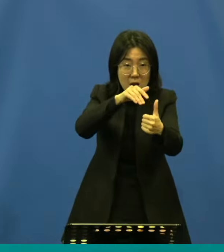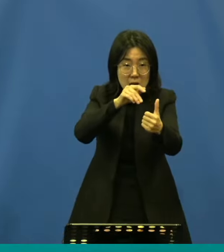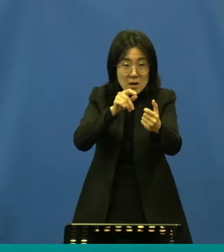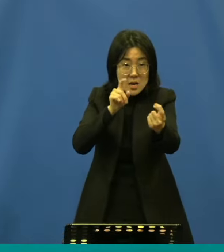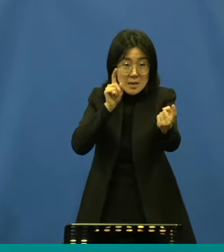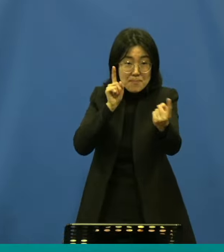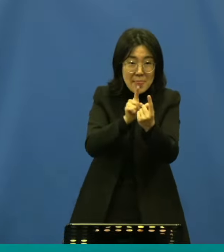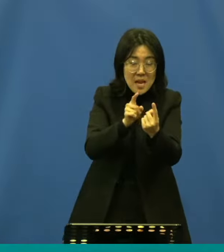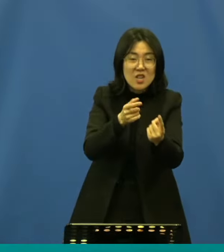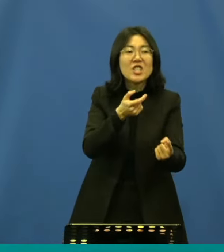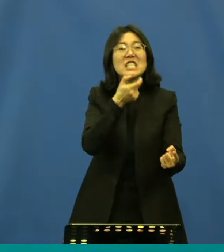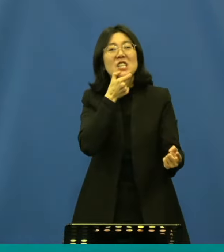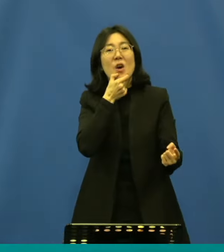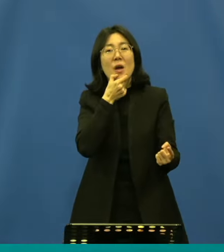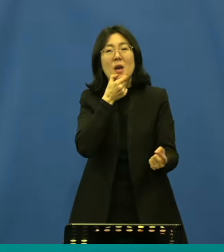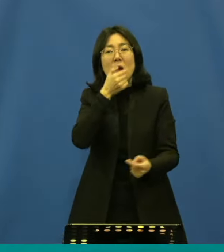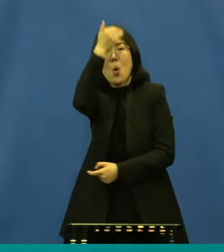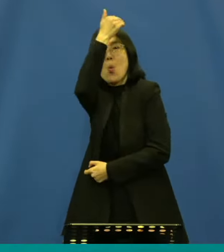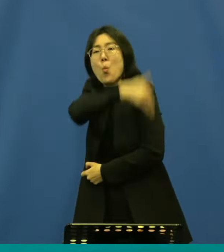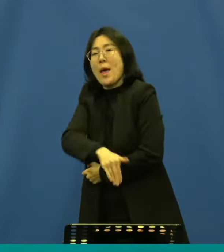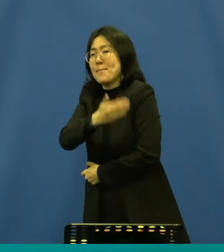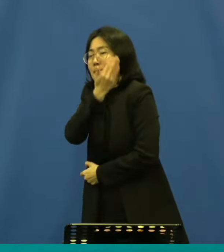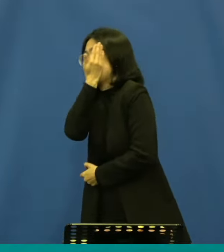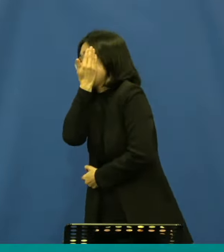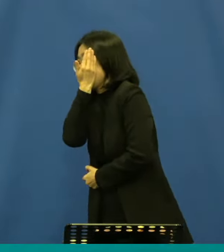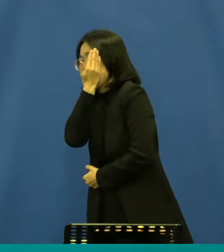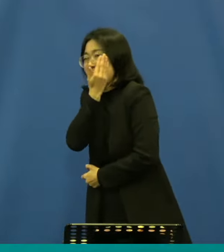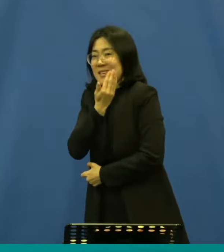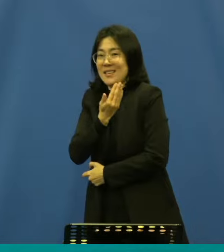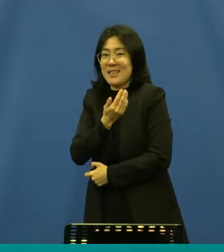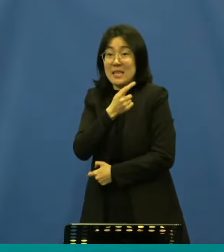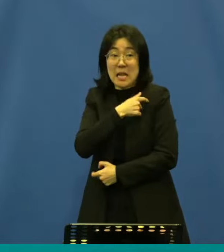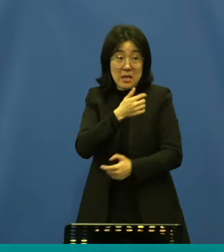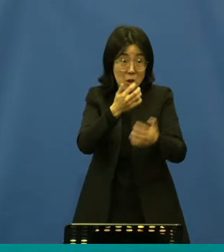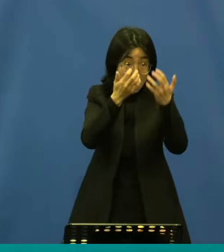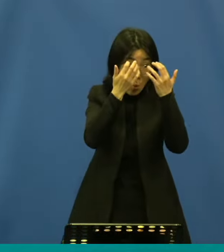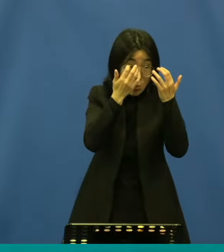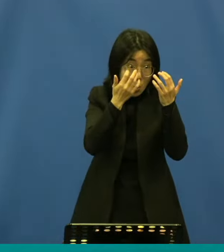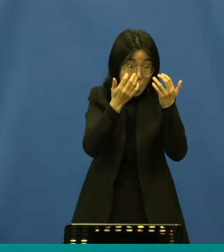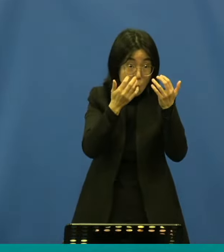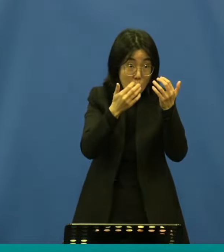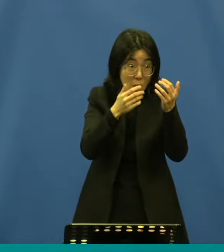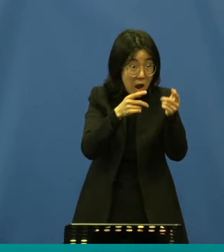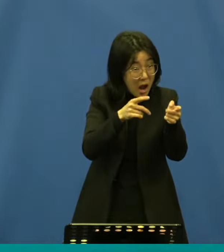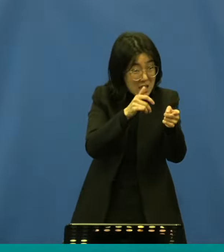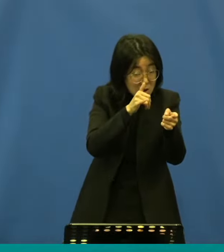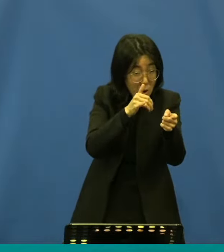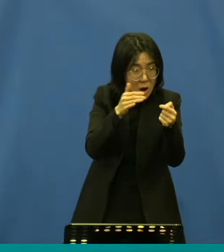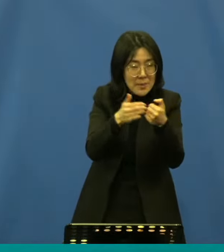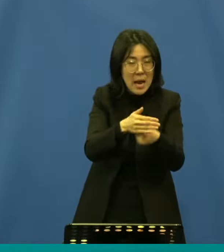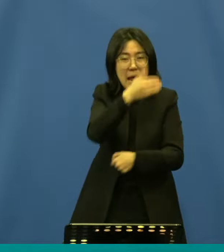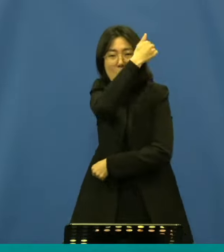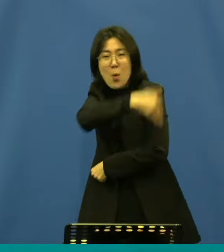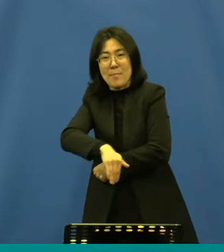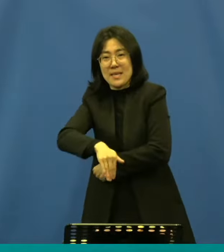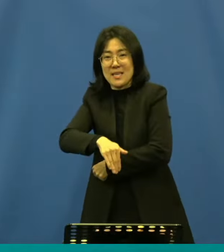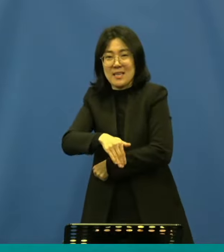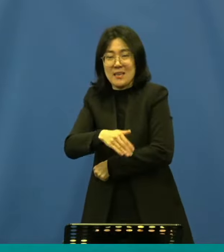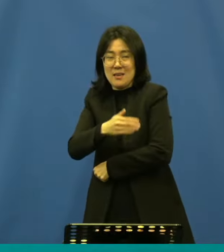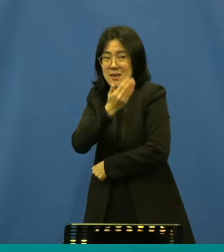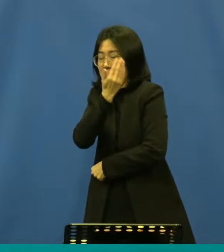그래서 사람들은 무의식적으로 고통을 주는 현실을 피하려고 하는 것입니다. 그